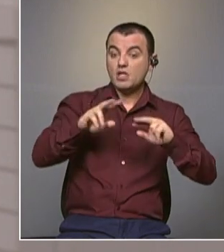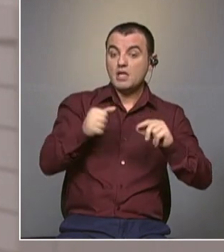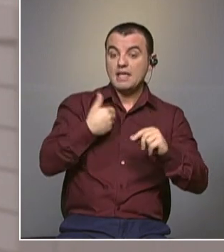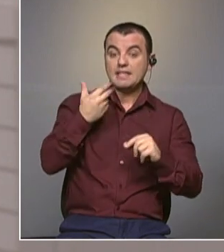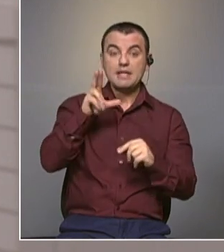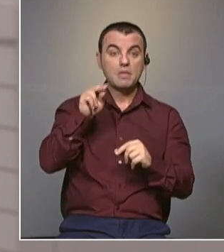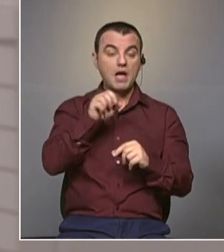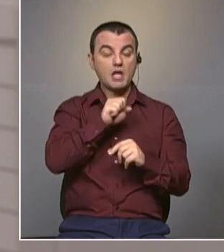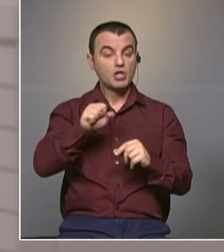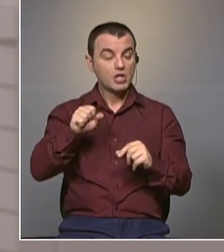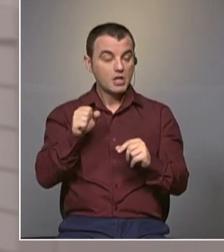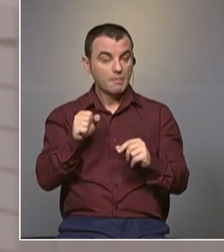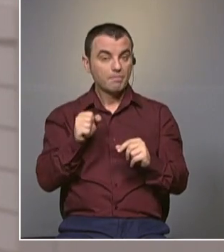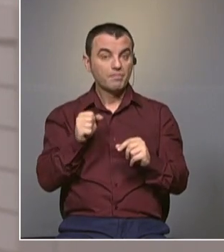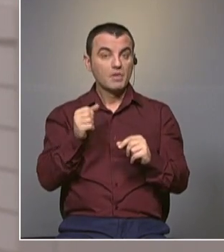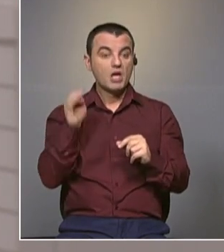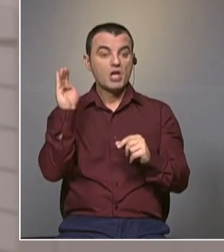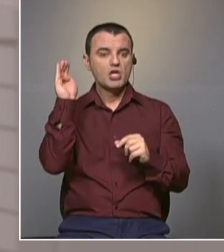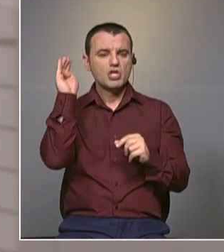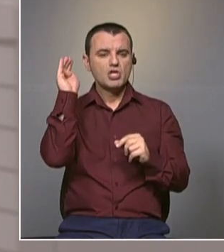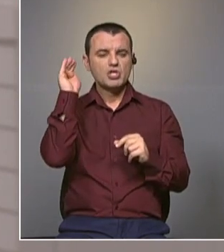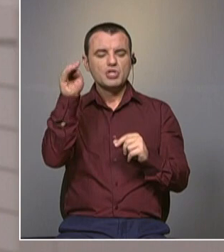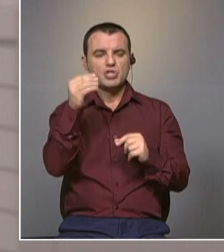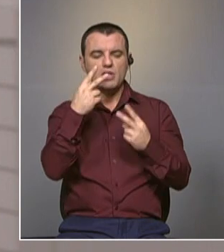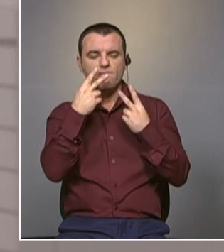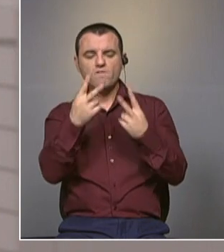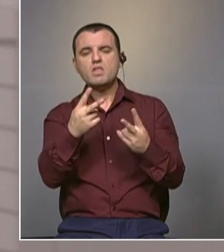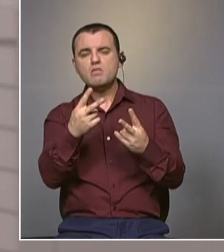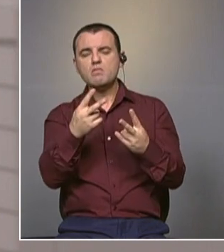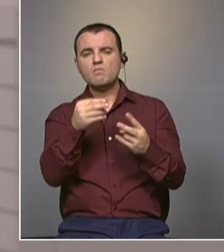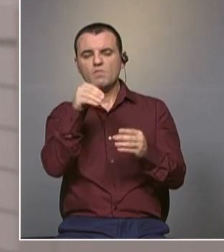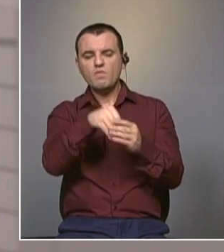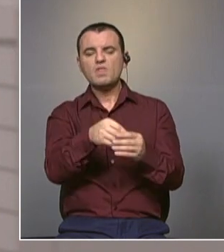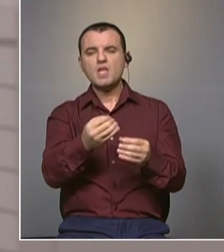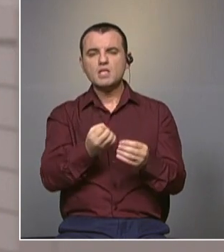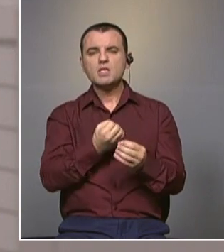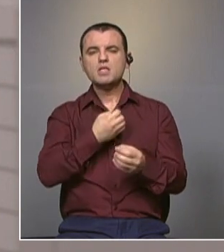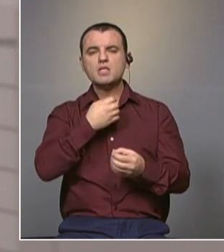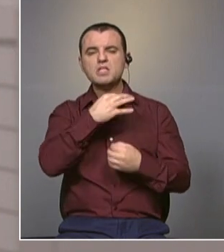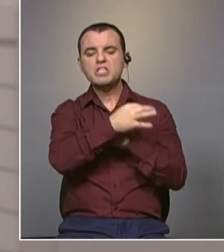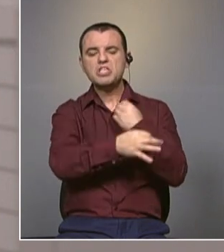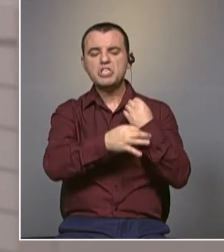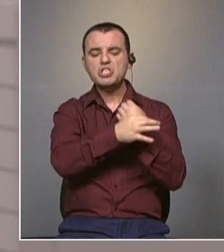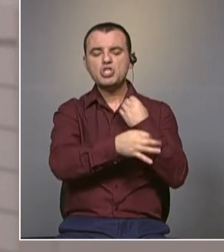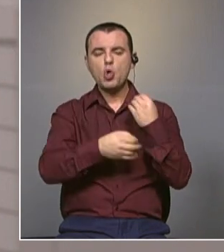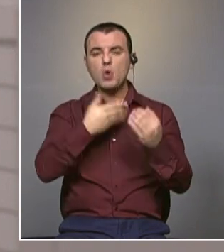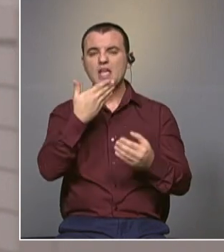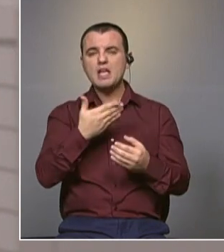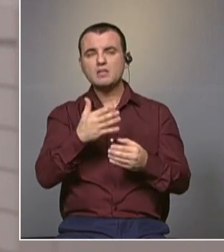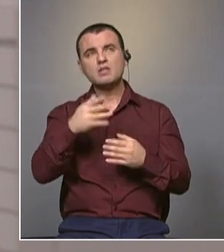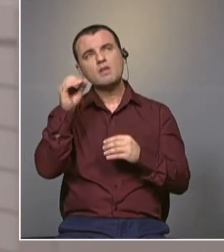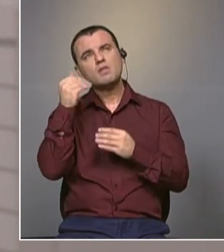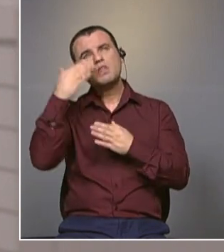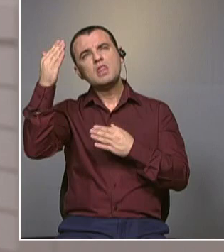това, ще ни се мернат в тия истории някакви далечни